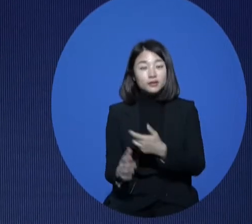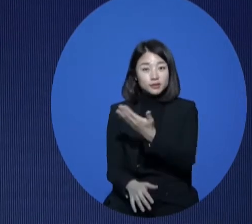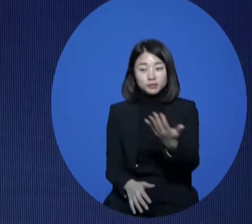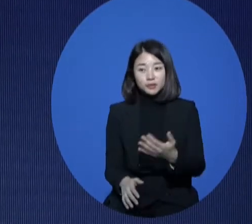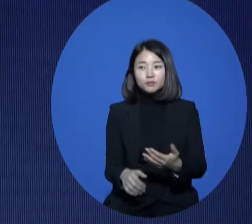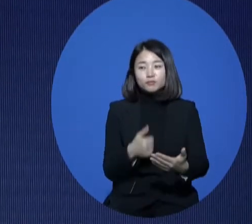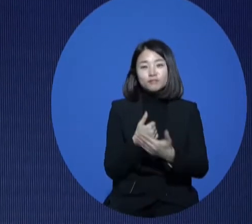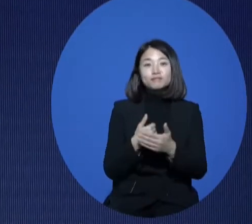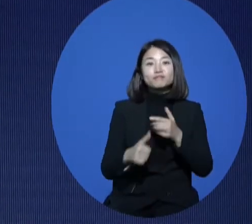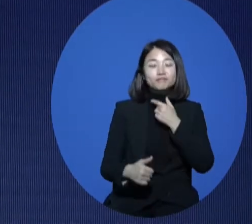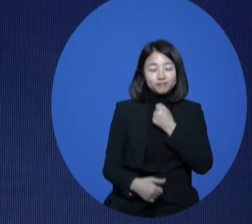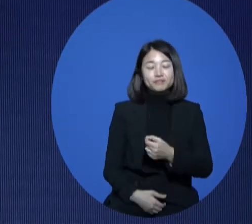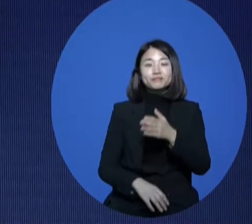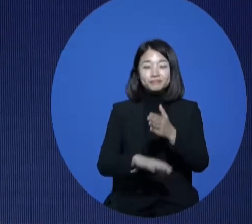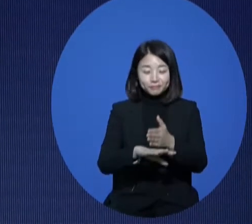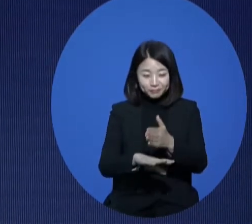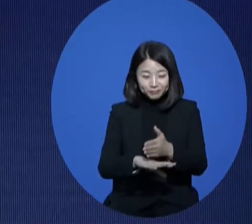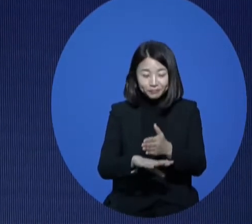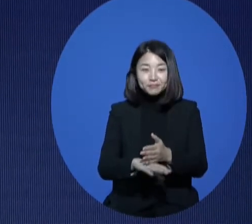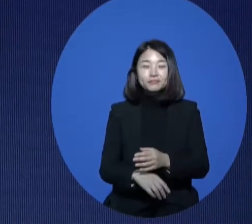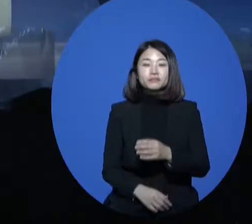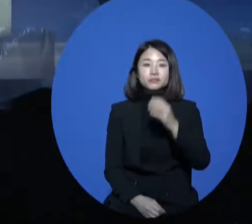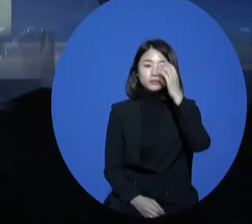앞장서시는 여러분들 되기 바랍니다. 감사합니다.